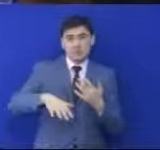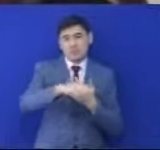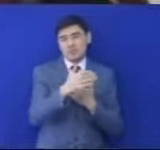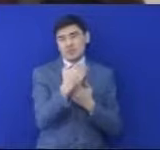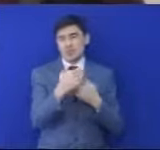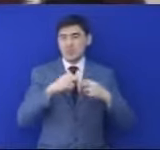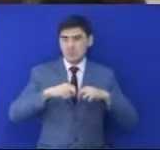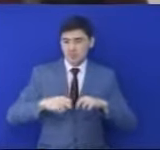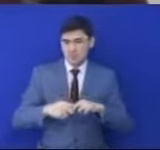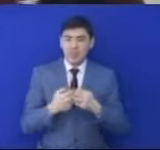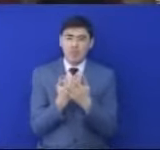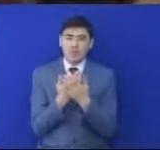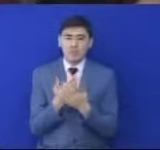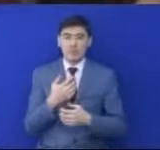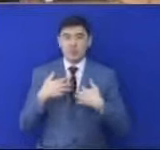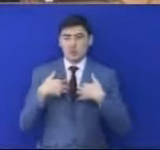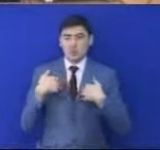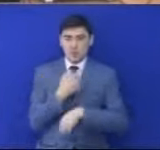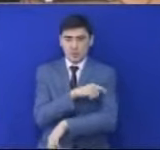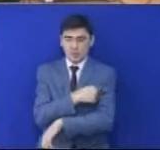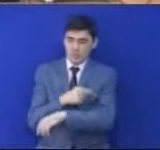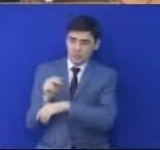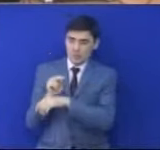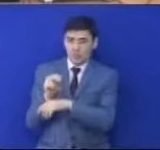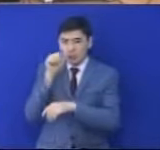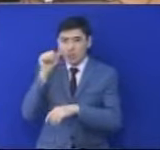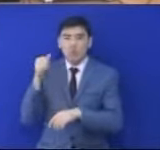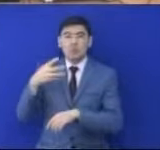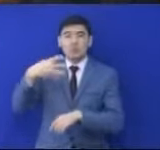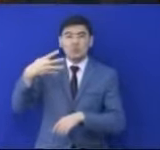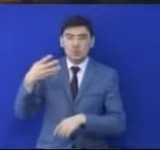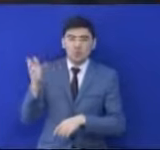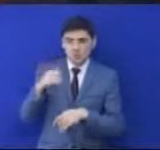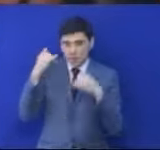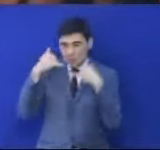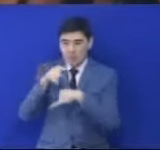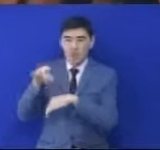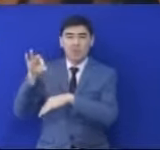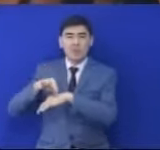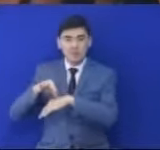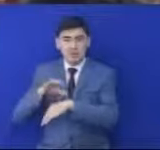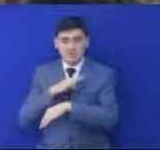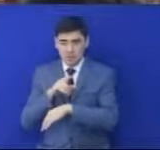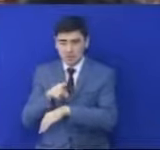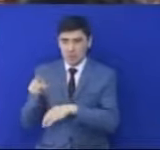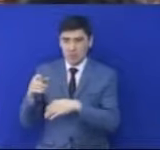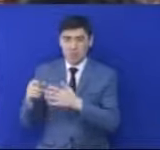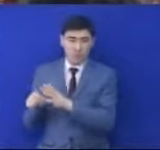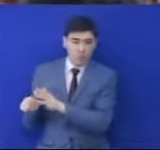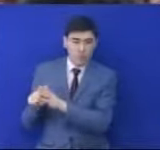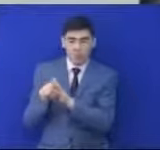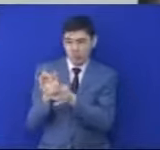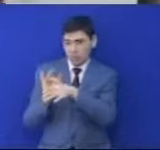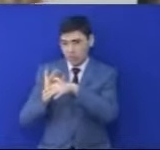ветеринарлық қызметтің жұмыс алаңдатады. Өткен жылы бұл жерде 40 бас ірі қарадан бруцеллез анықталған. Нәтижесінде мал жойылып, тұрғындар қол қусырып